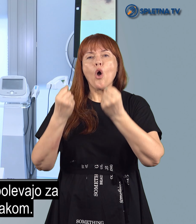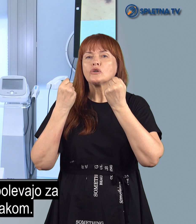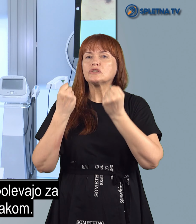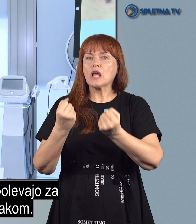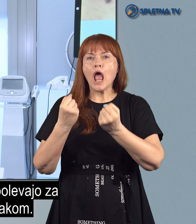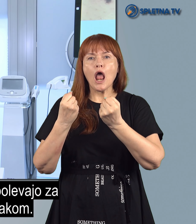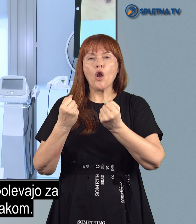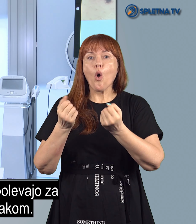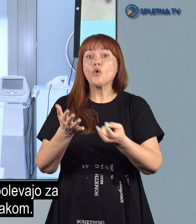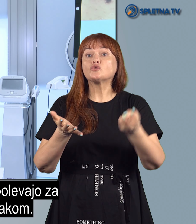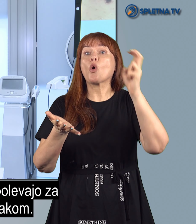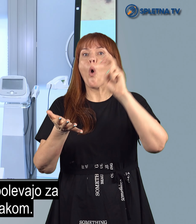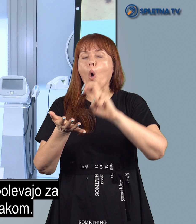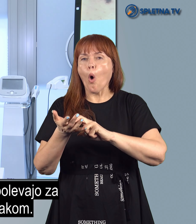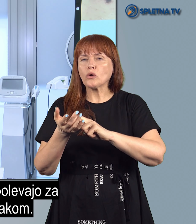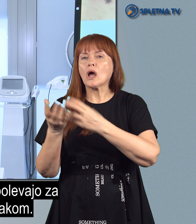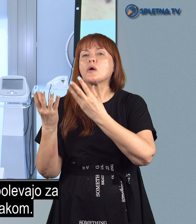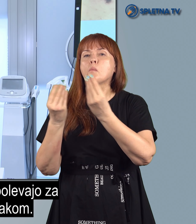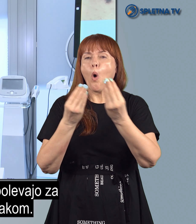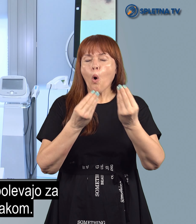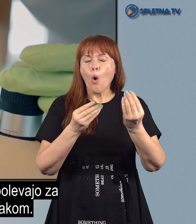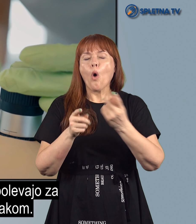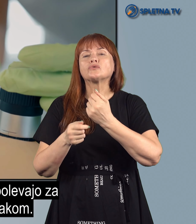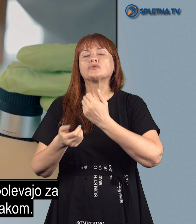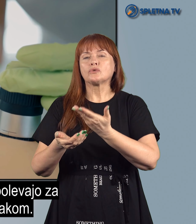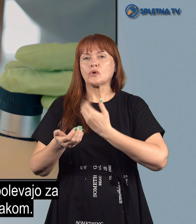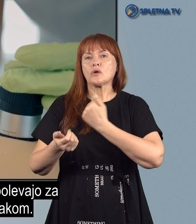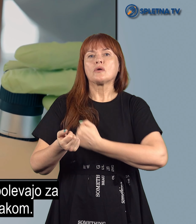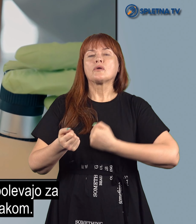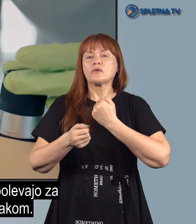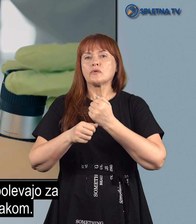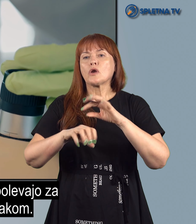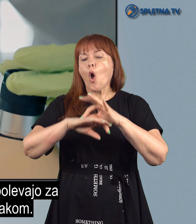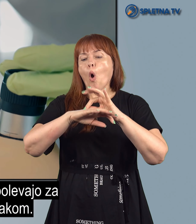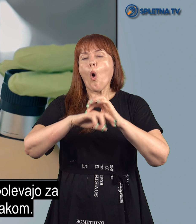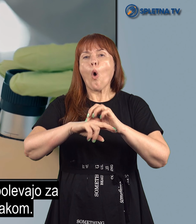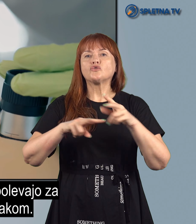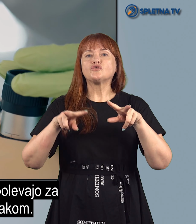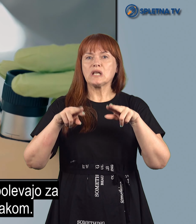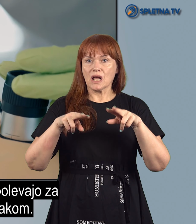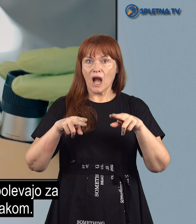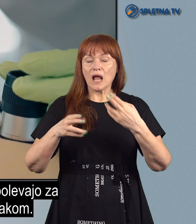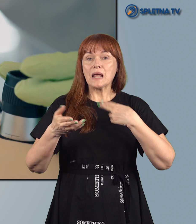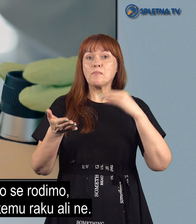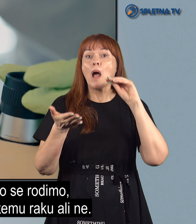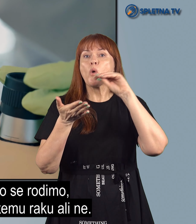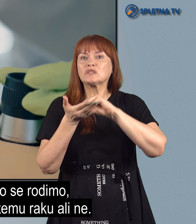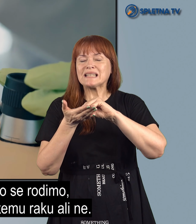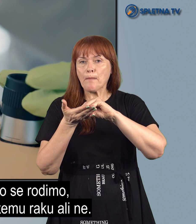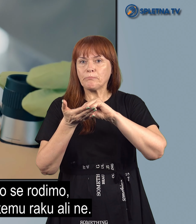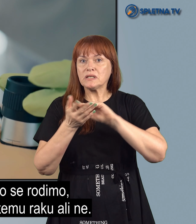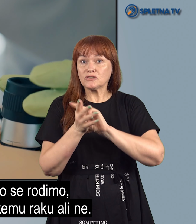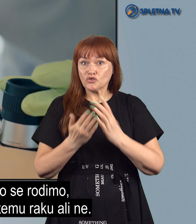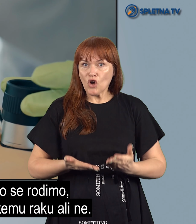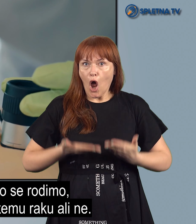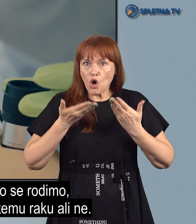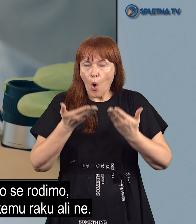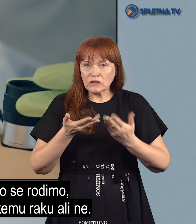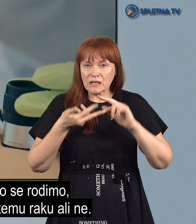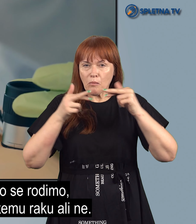zelo zgodaj in pogosto oboleva za kožnim rakom. Imamo zapis, ko se rodimo, imamo